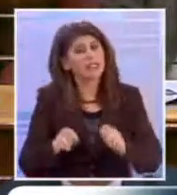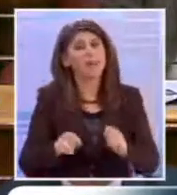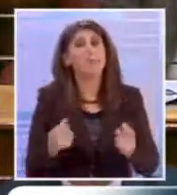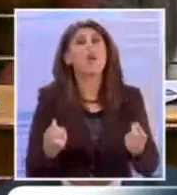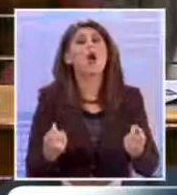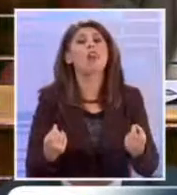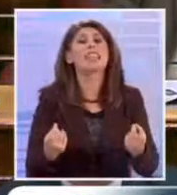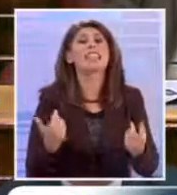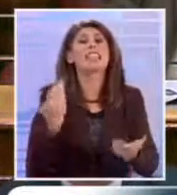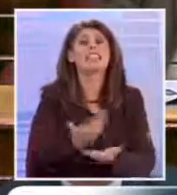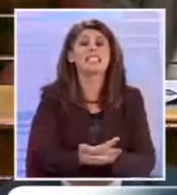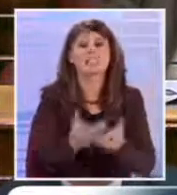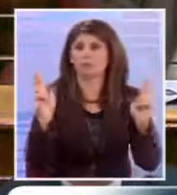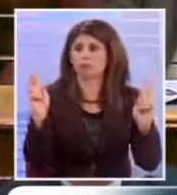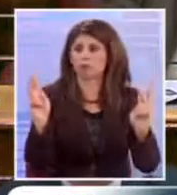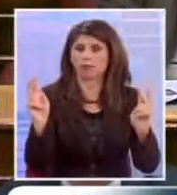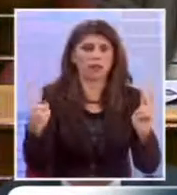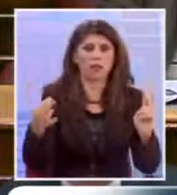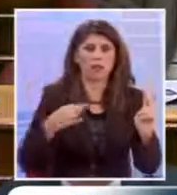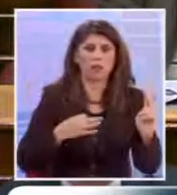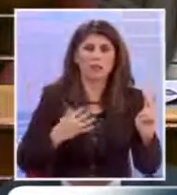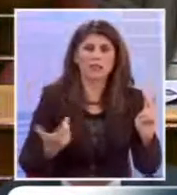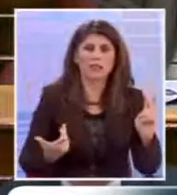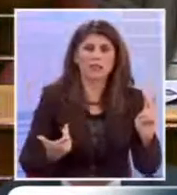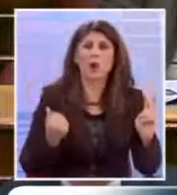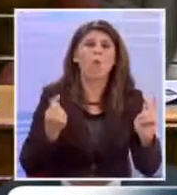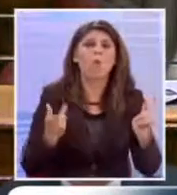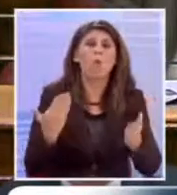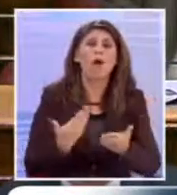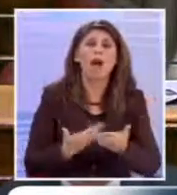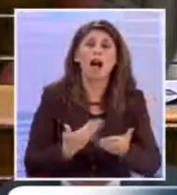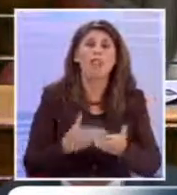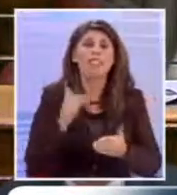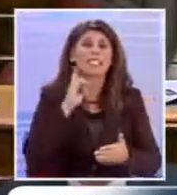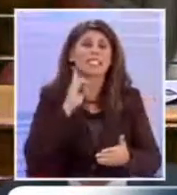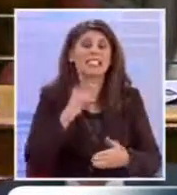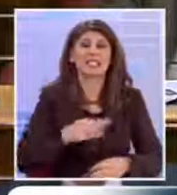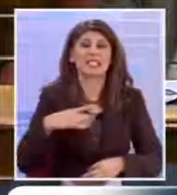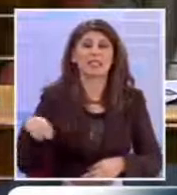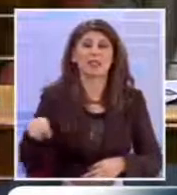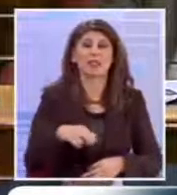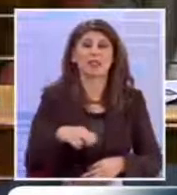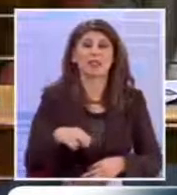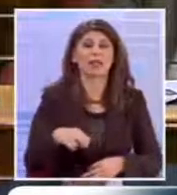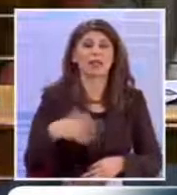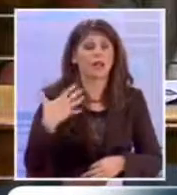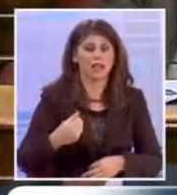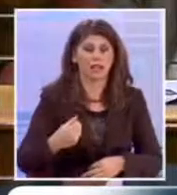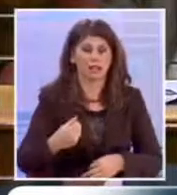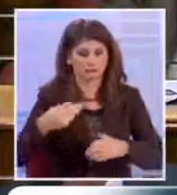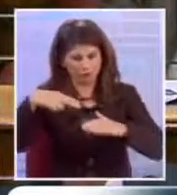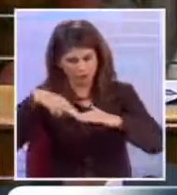ζήτηση και δεν μας είπε πόσες άδειες, κυρίες και κύριοι συνάδελφοι, για αξονικούς